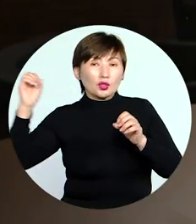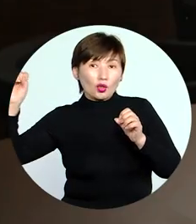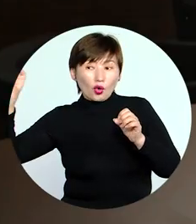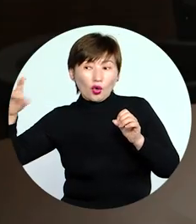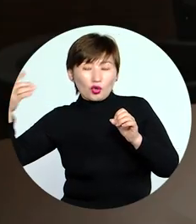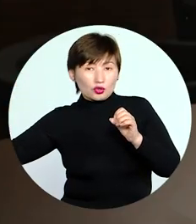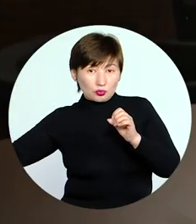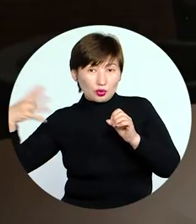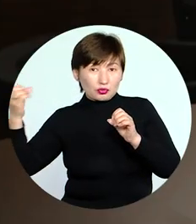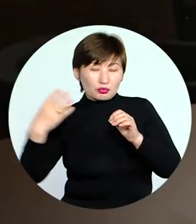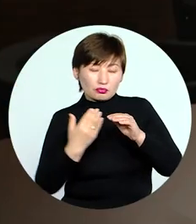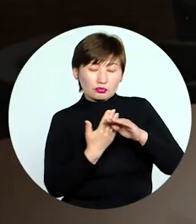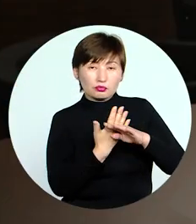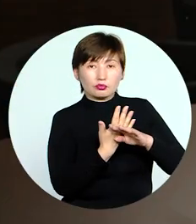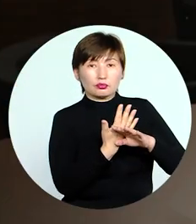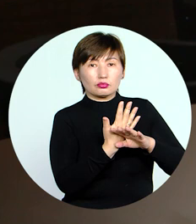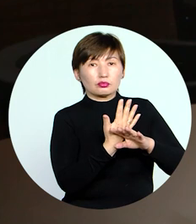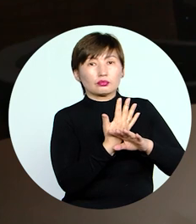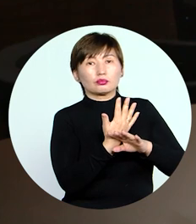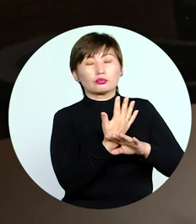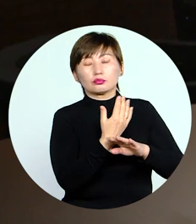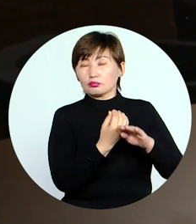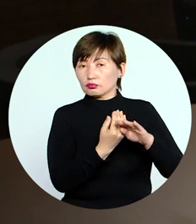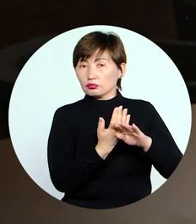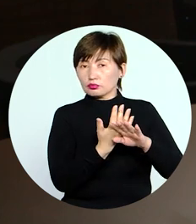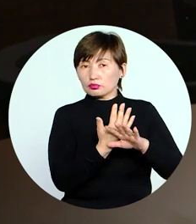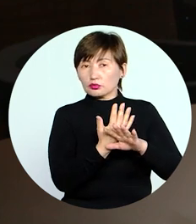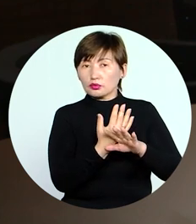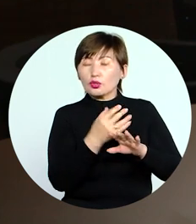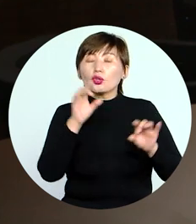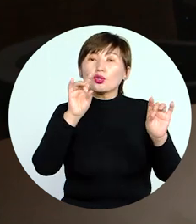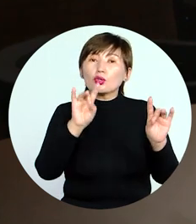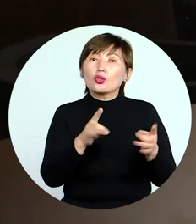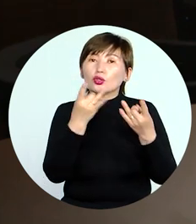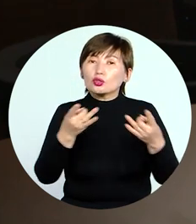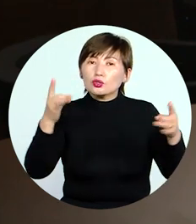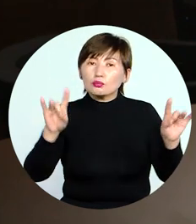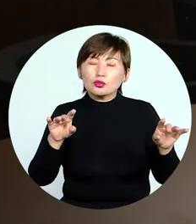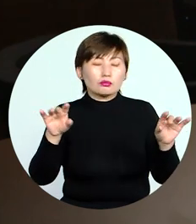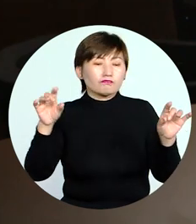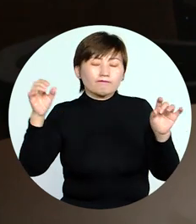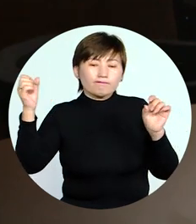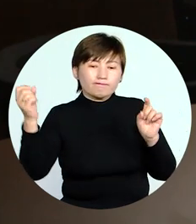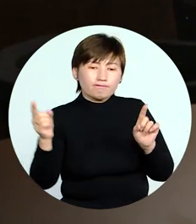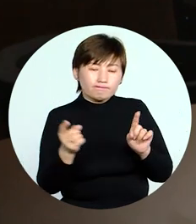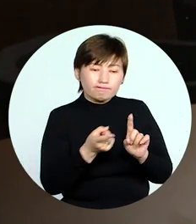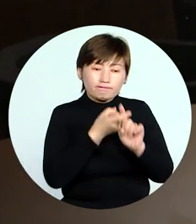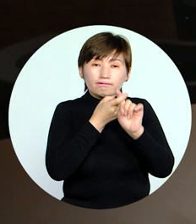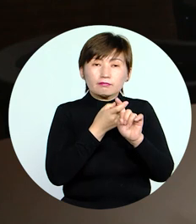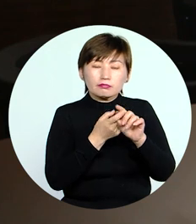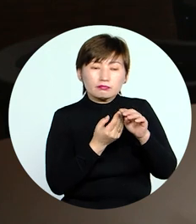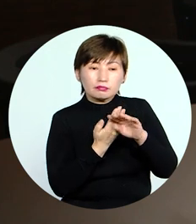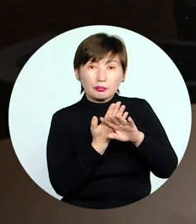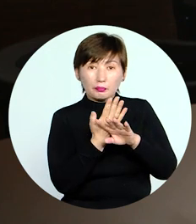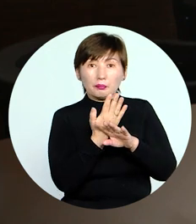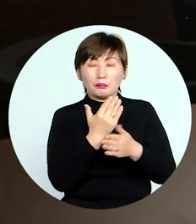цэцгийн дэлбэр одоо дэлгэрж байгаа байдал нь бол яг энэ хөгжмийнхөө химнэлтэд дүүж ингэж одоо дэлгэрж